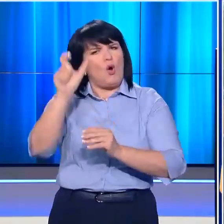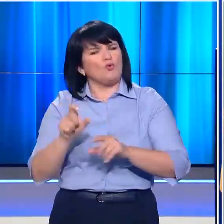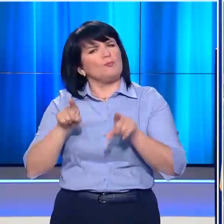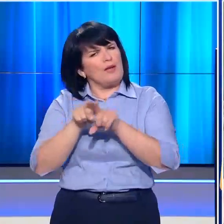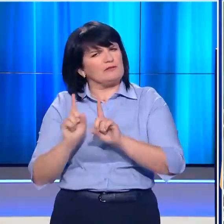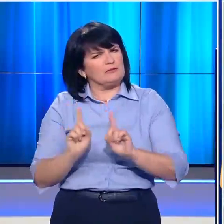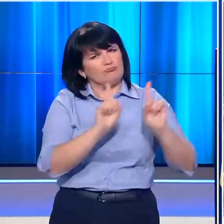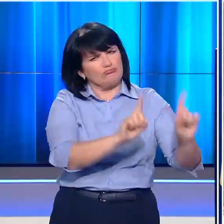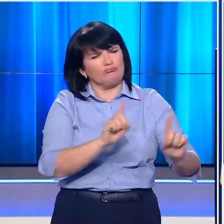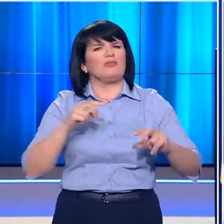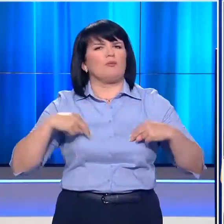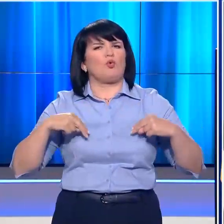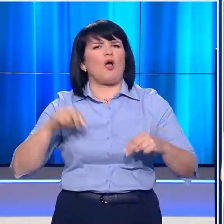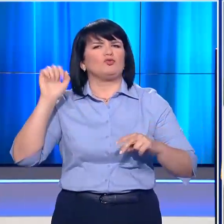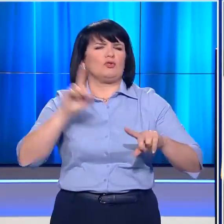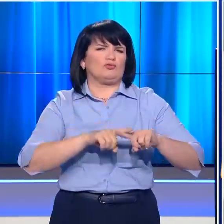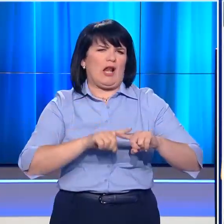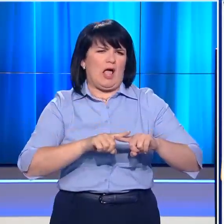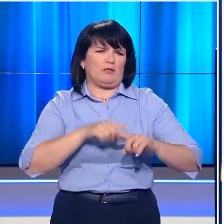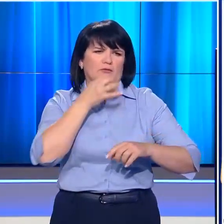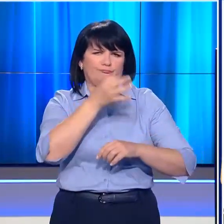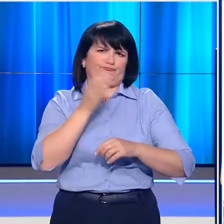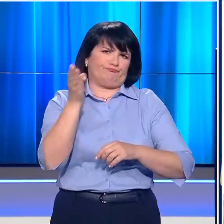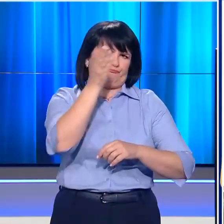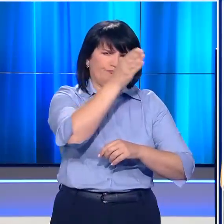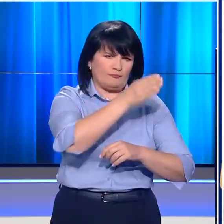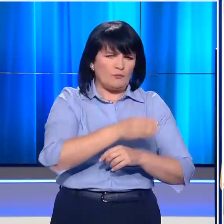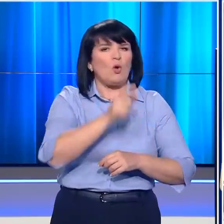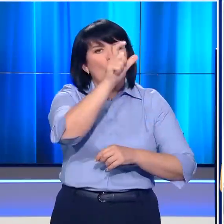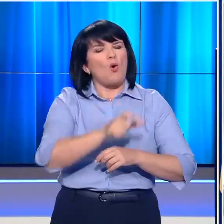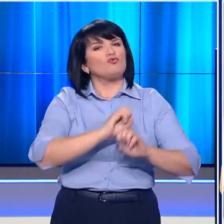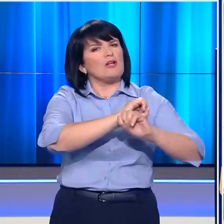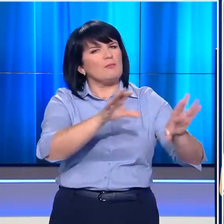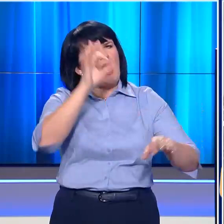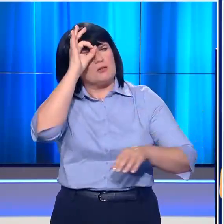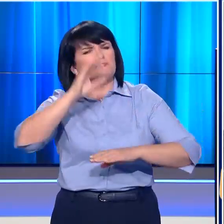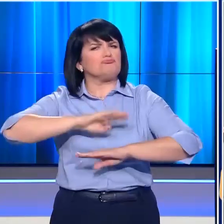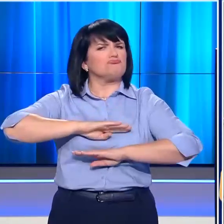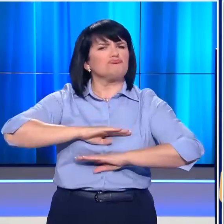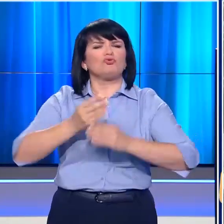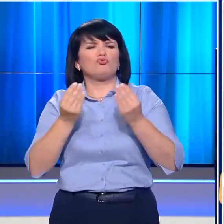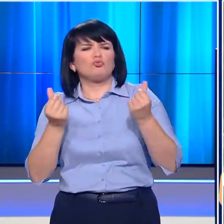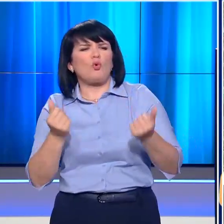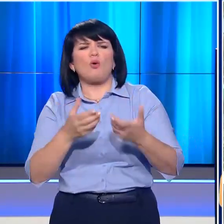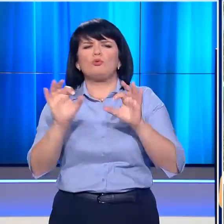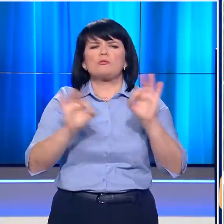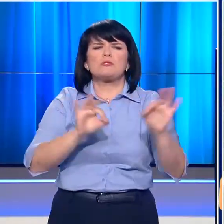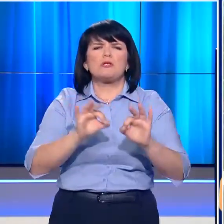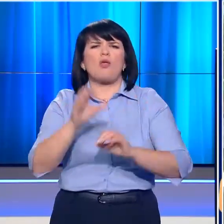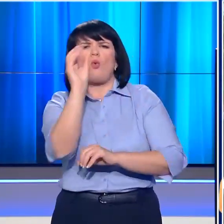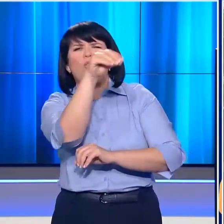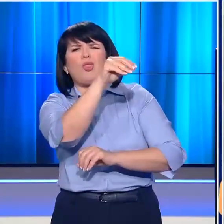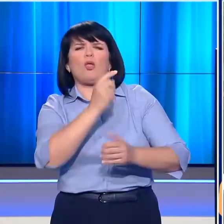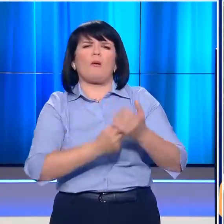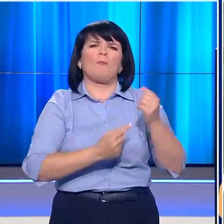συνοδευόμενος από τον Υπουργό Εξωτερικών Νίκο Δέντια. Ο Ζοζέ Μπορέλ ενημερώθηκε από την αστυνομία και το στρατό για το πώς ναυάγησε το σχέδιο εργαλειοποίησης